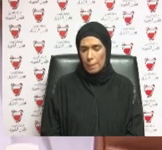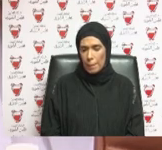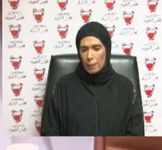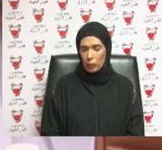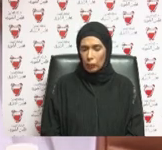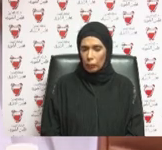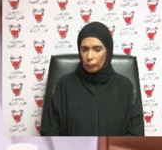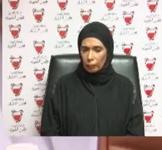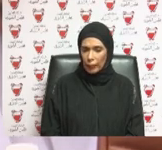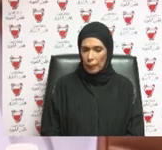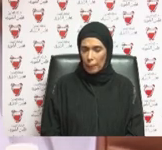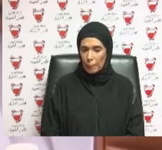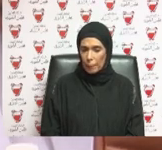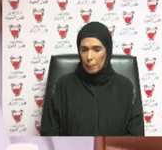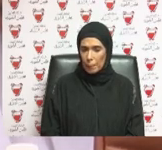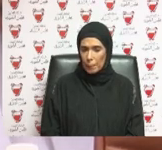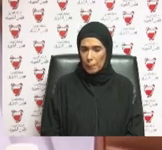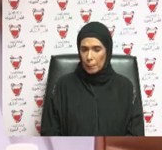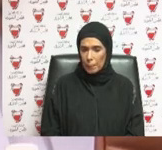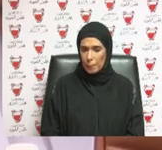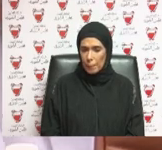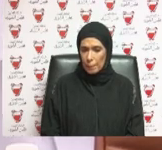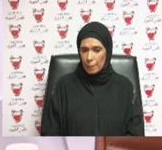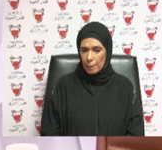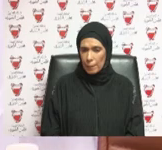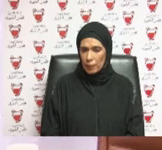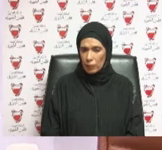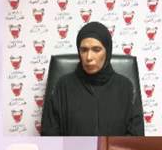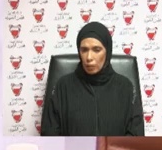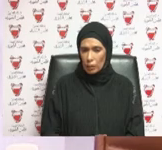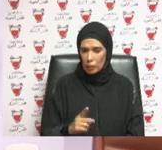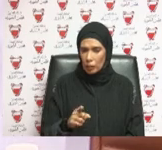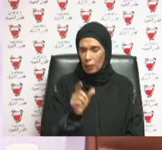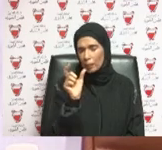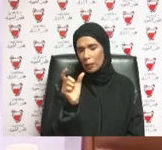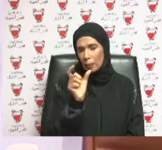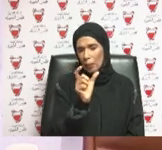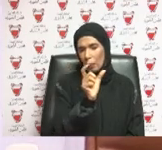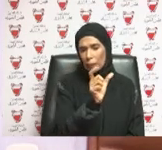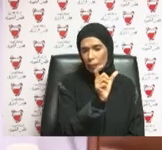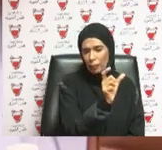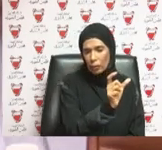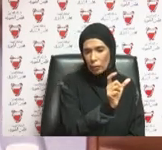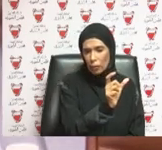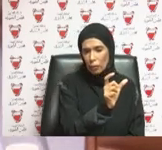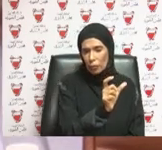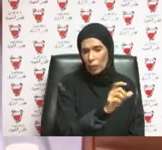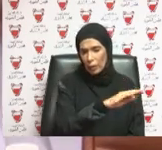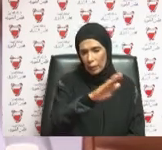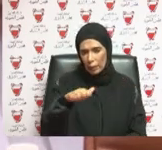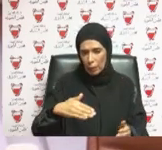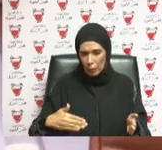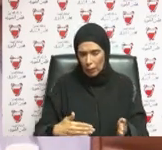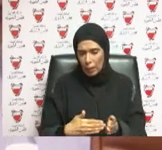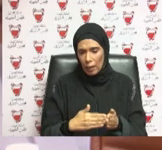ايضا الاخوان في كلماتهم المعبره. مهما اختلفنا في استخدام الكلمات او التعابير، كلها ننتهي ان فعلا في